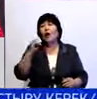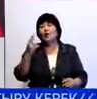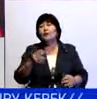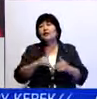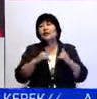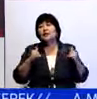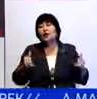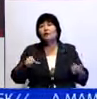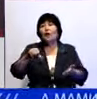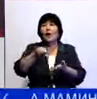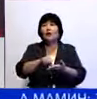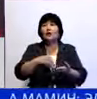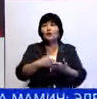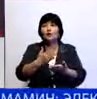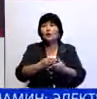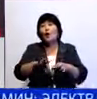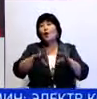дамуына түрткі болды.